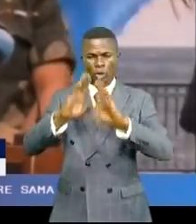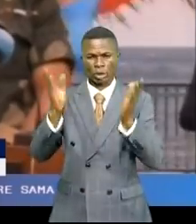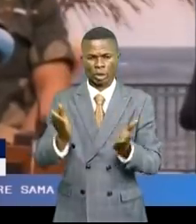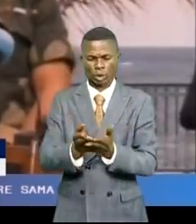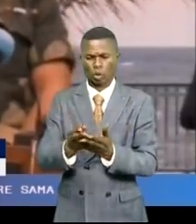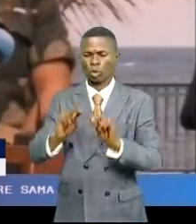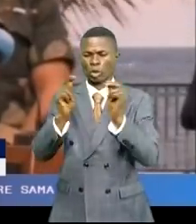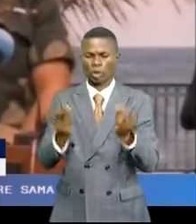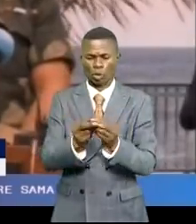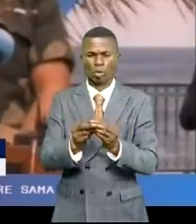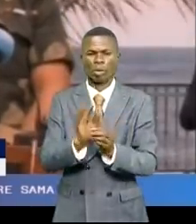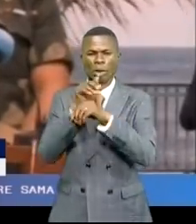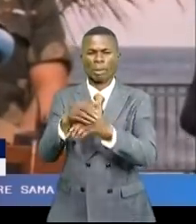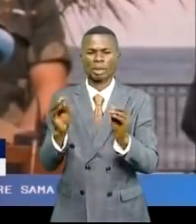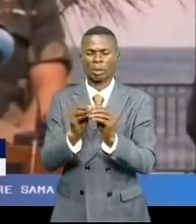parties prenantes.